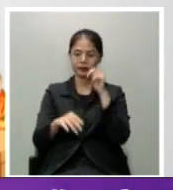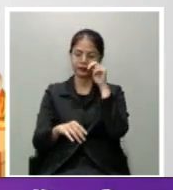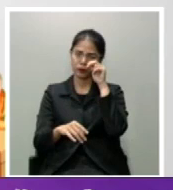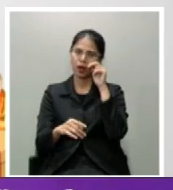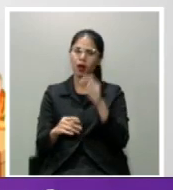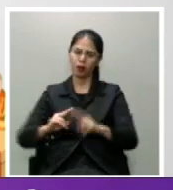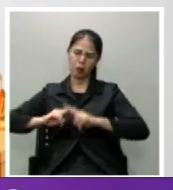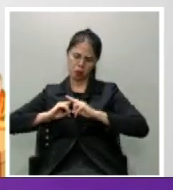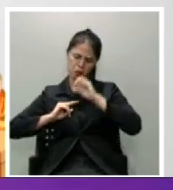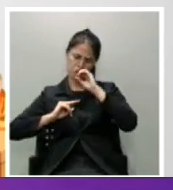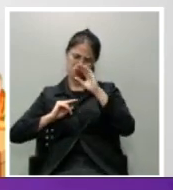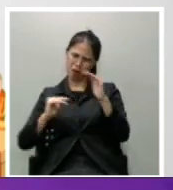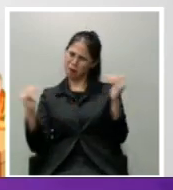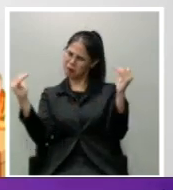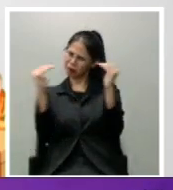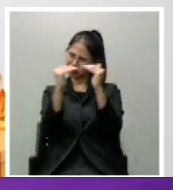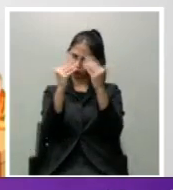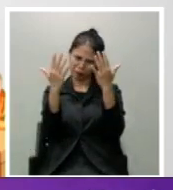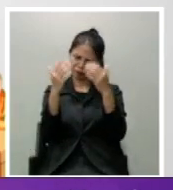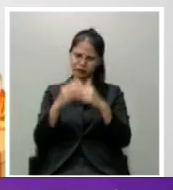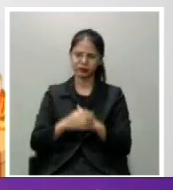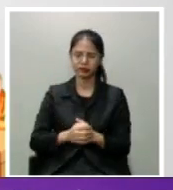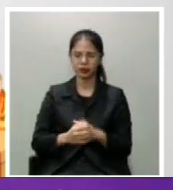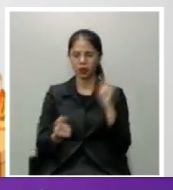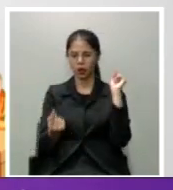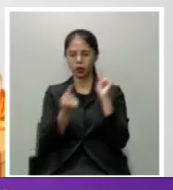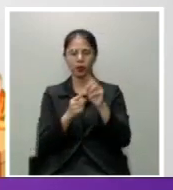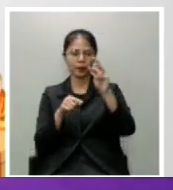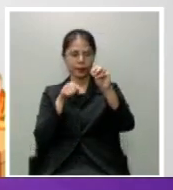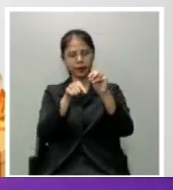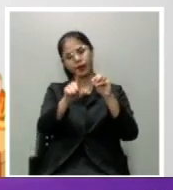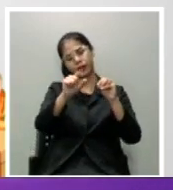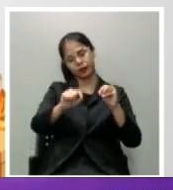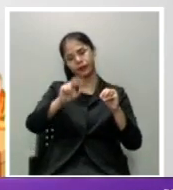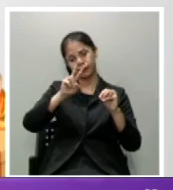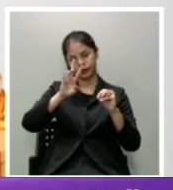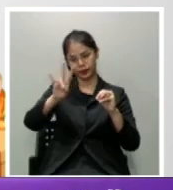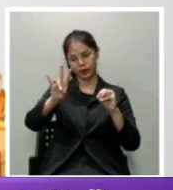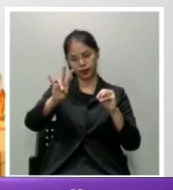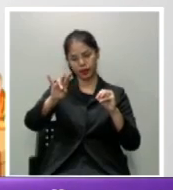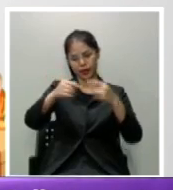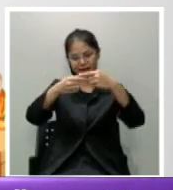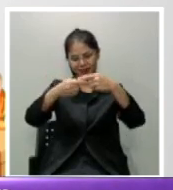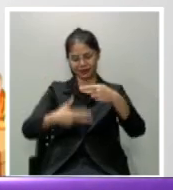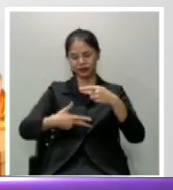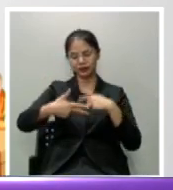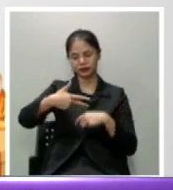รมของใหม่แก้โดยเอามาตรา27นั้นแยกออกเป็น3มาต